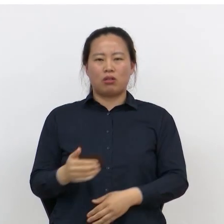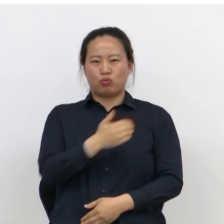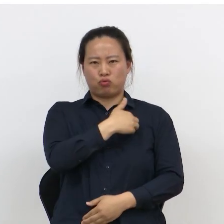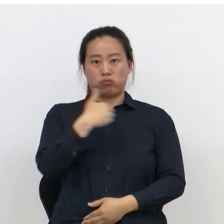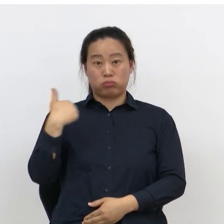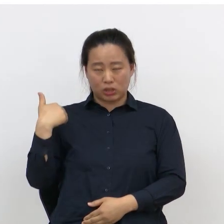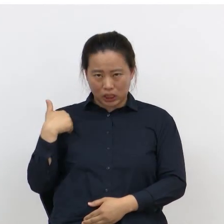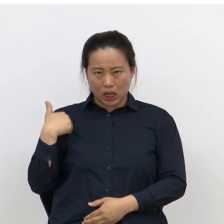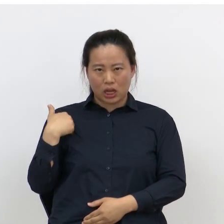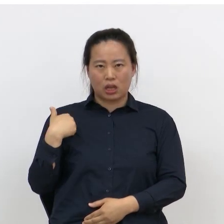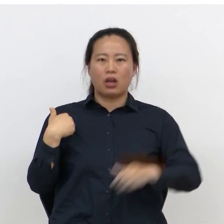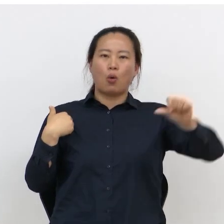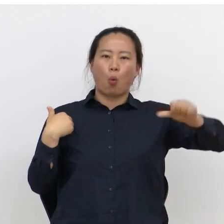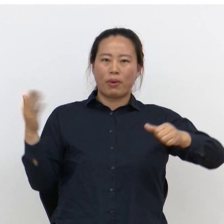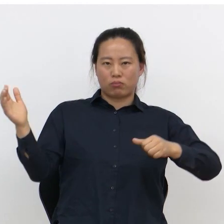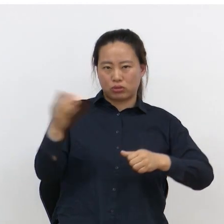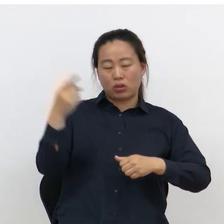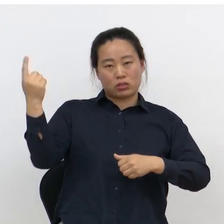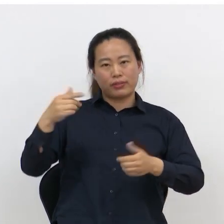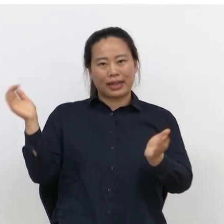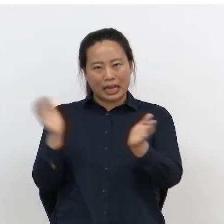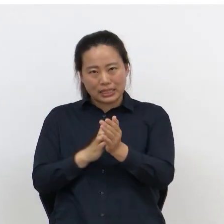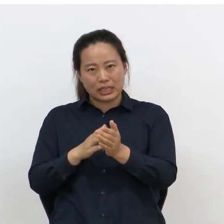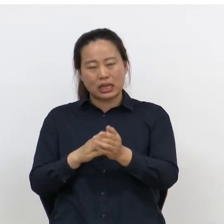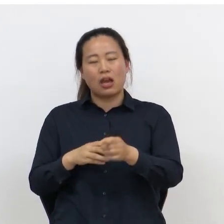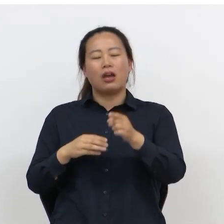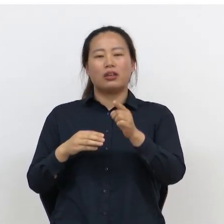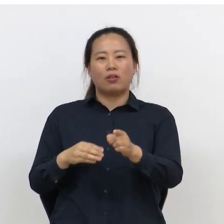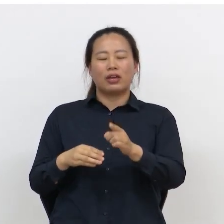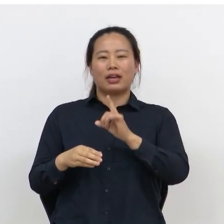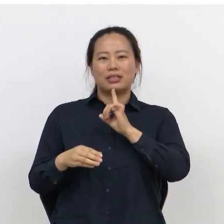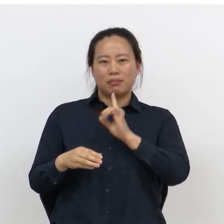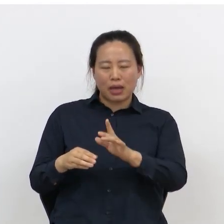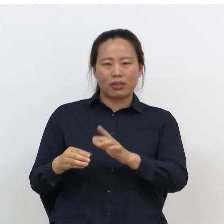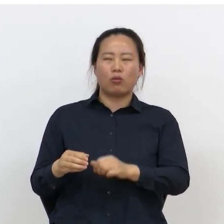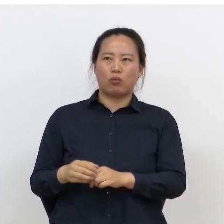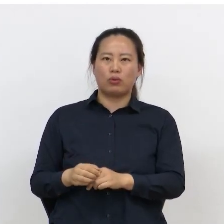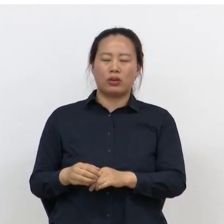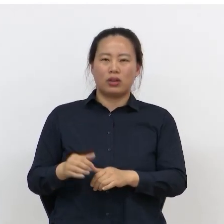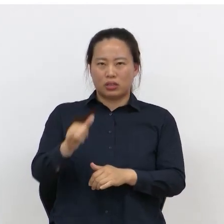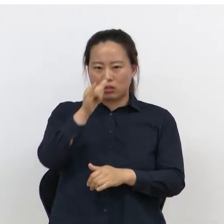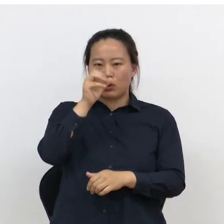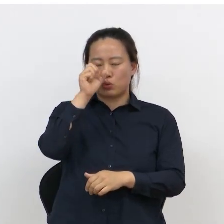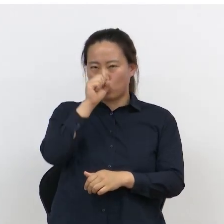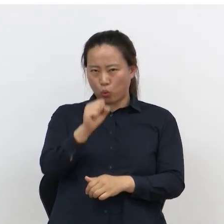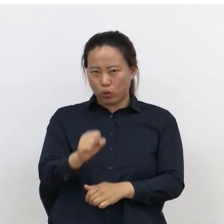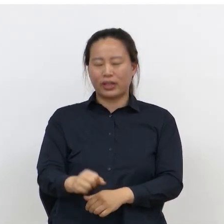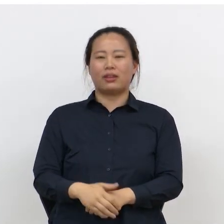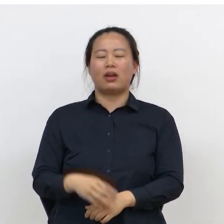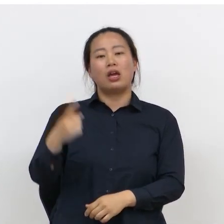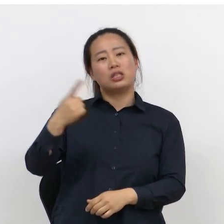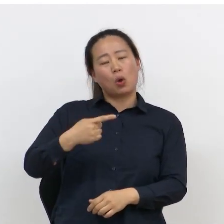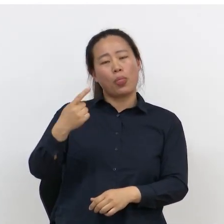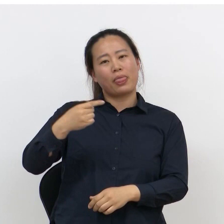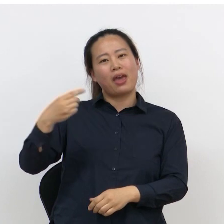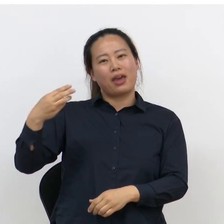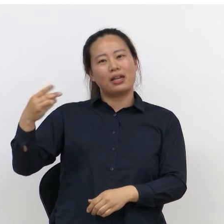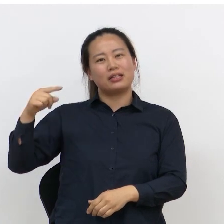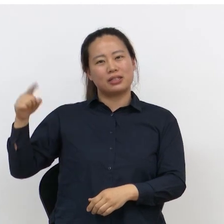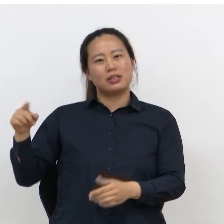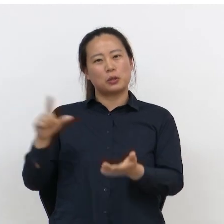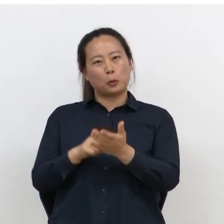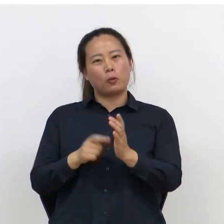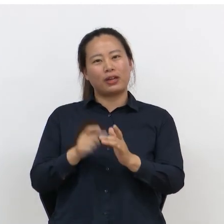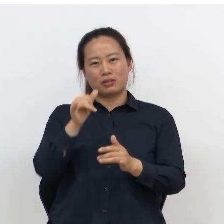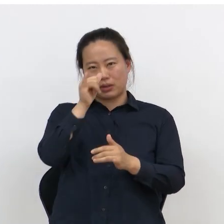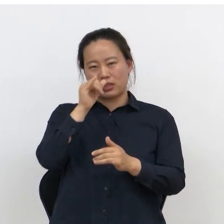500에서 1000까지. 그래서 딱 여기까지만 살아있으면 좋겠다. 1000까지 살아갈 수 있으면 더 좋겠다. 이제